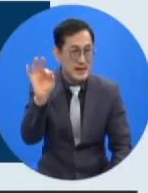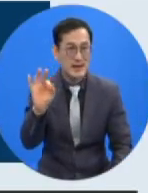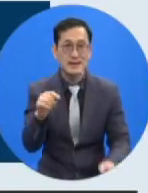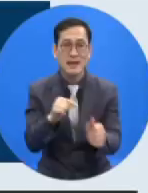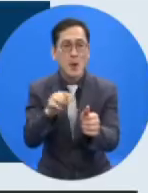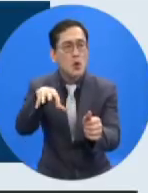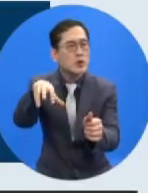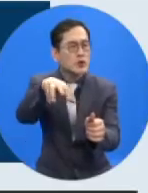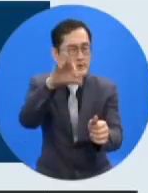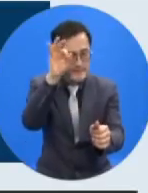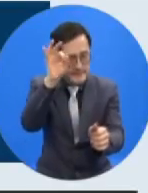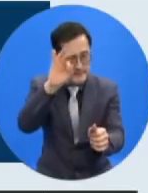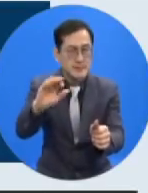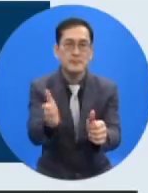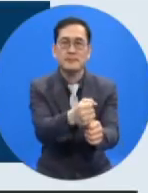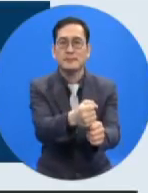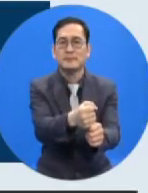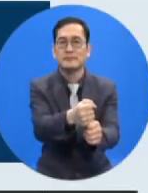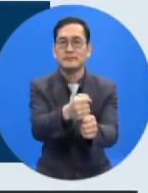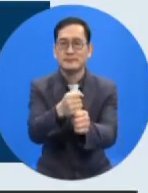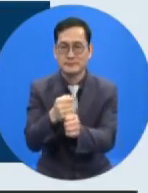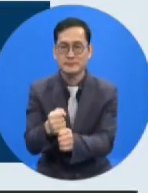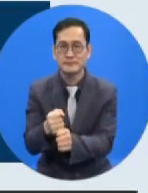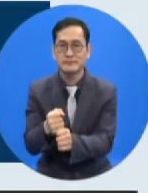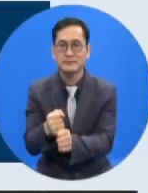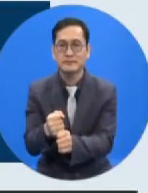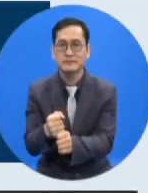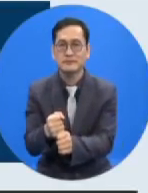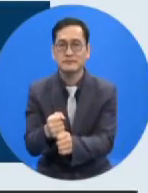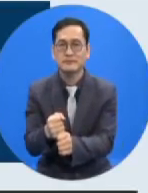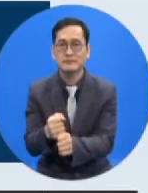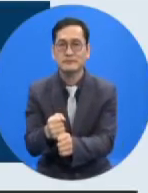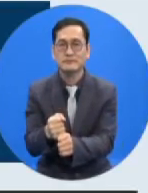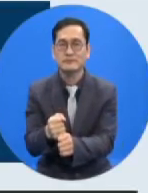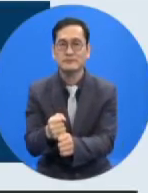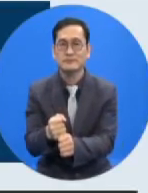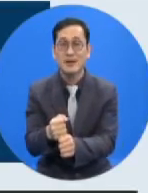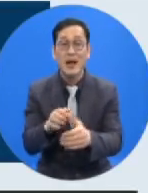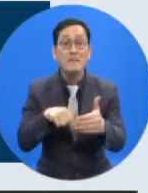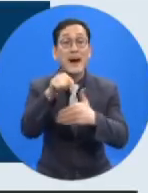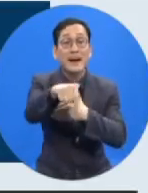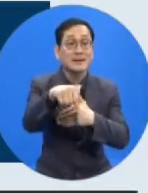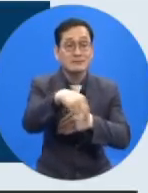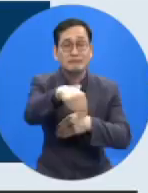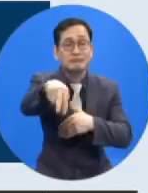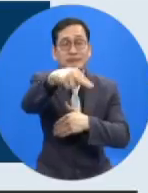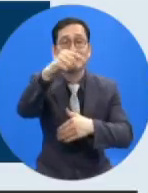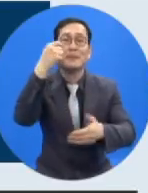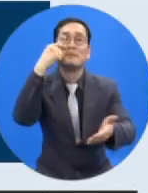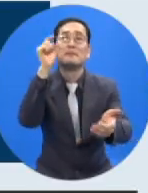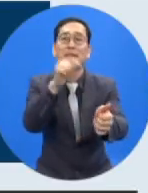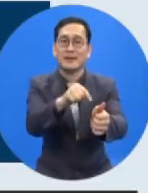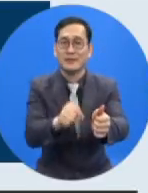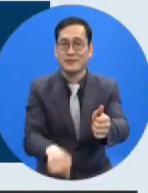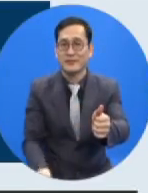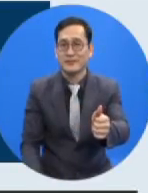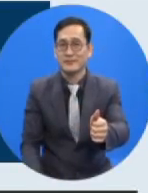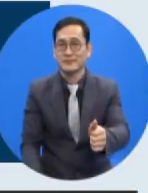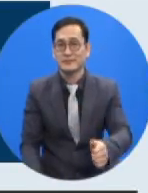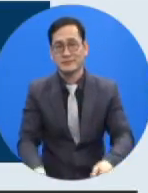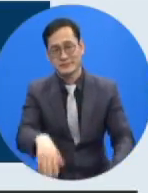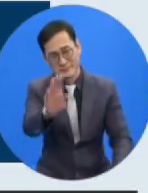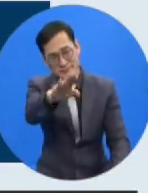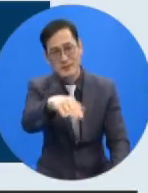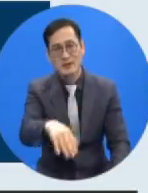동선을 파악했고 입건 수사를 했는데 밖에서 결국 배회하는 걸 경찰이 봤다는 거예요. A씨, 경찰이 물었죠.